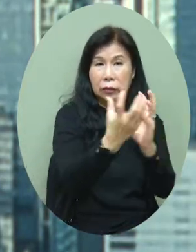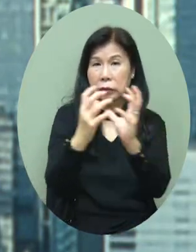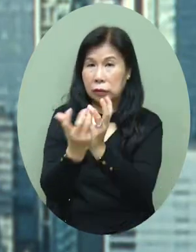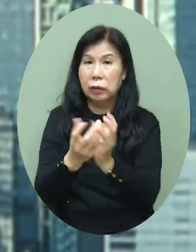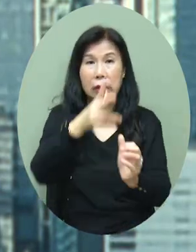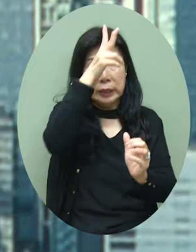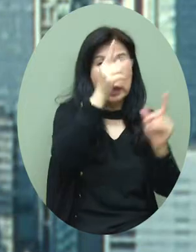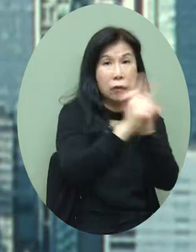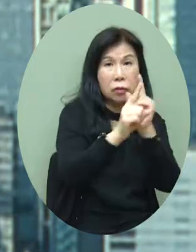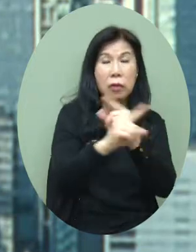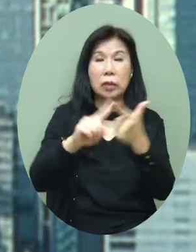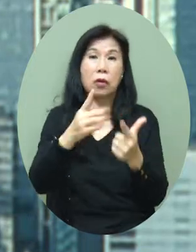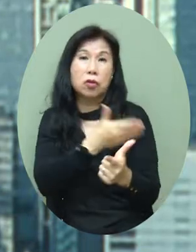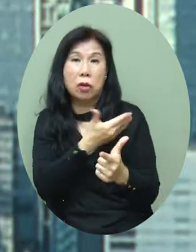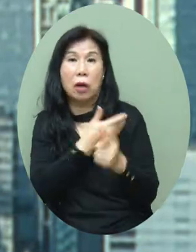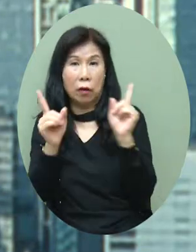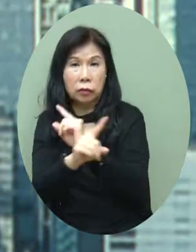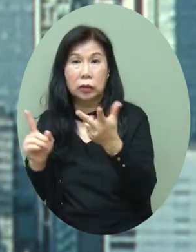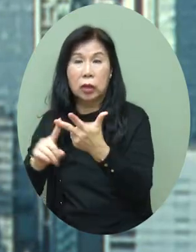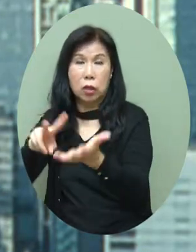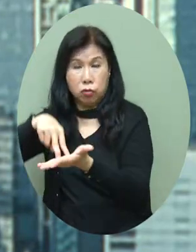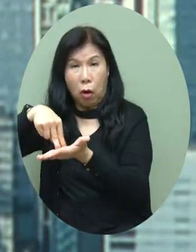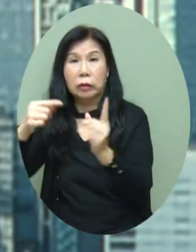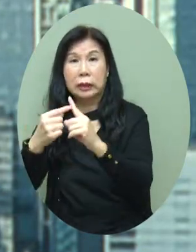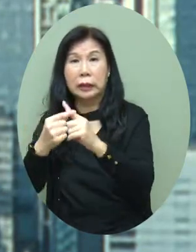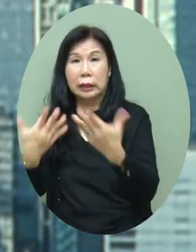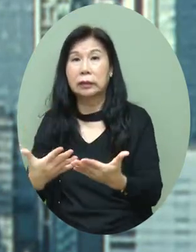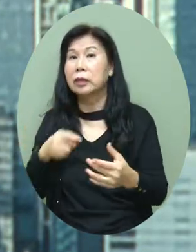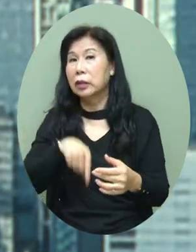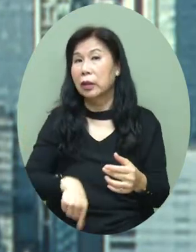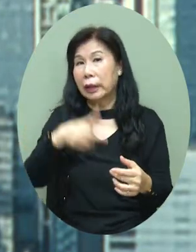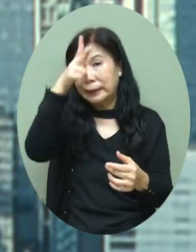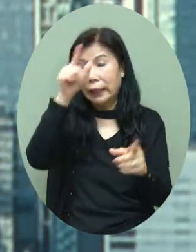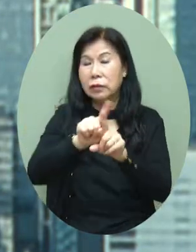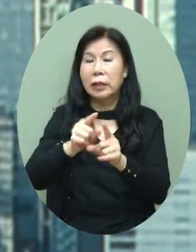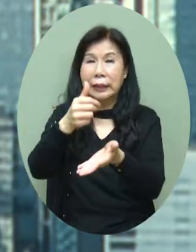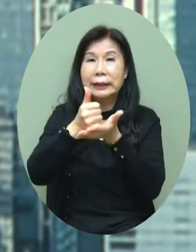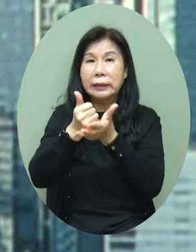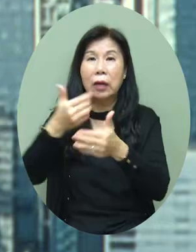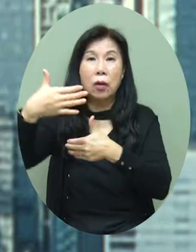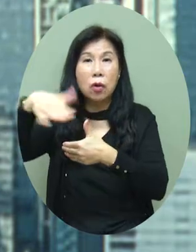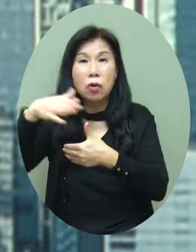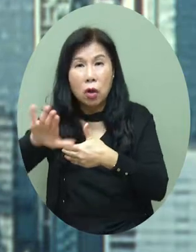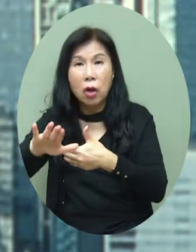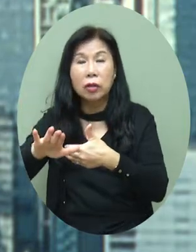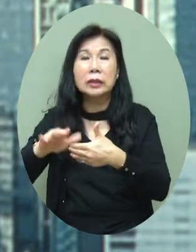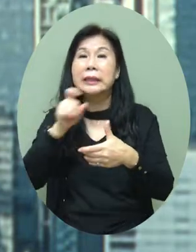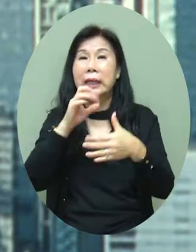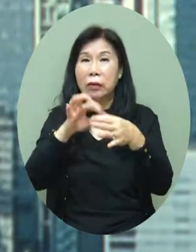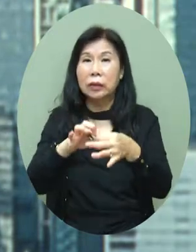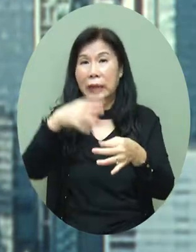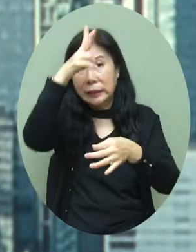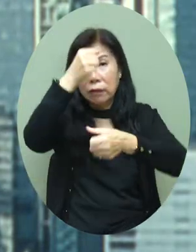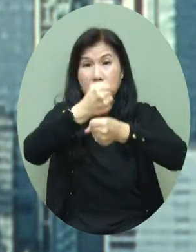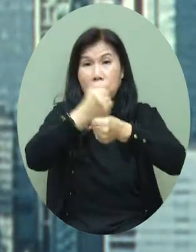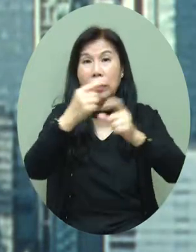有政府嘅代表，有職方嘅代表，亦都有獨立嘅人士，係由我哋同俾政府關於公務